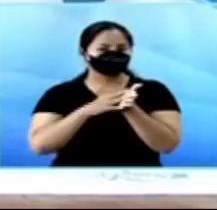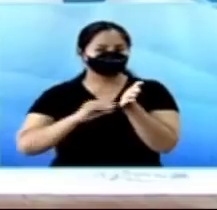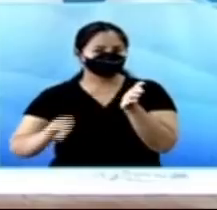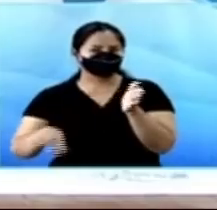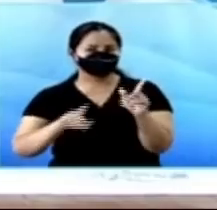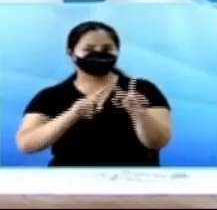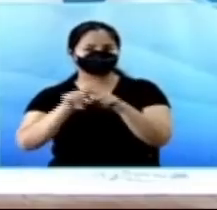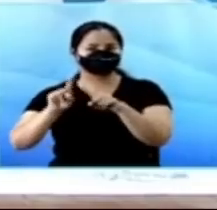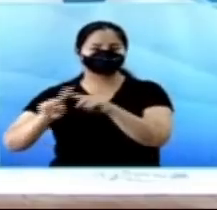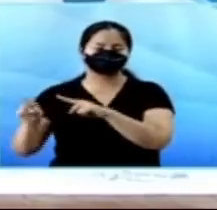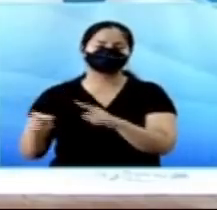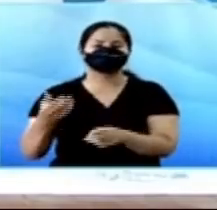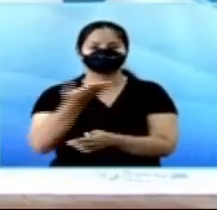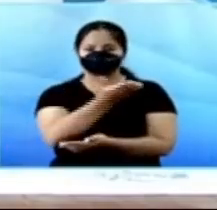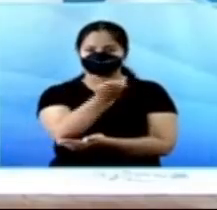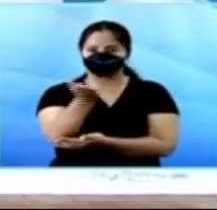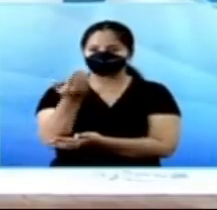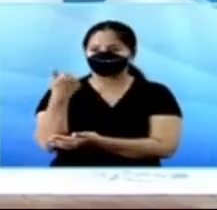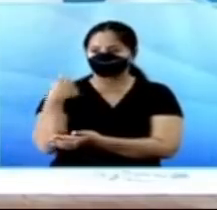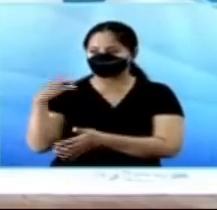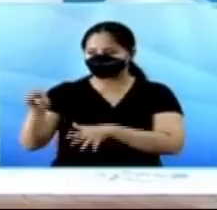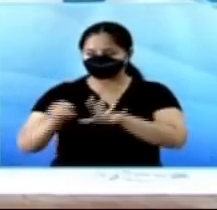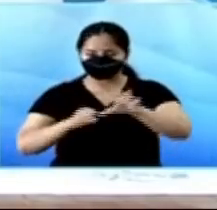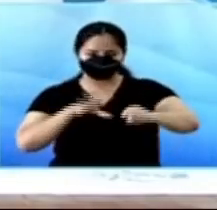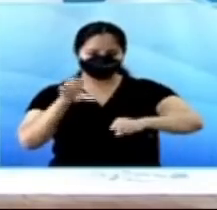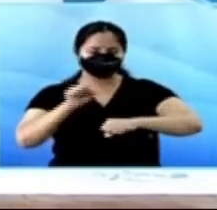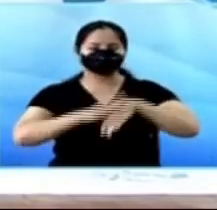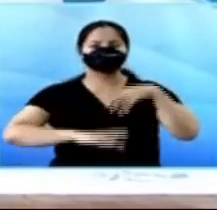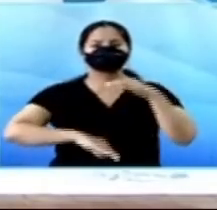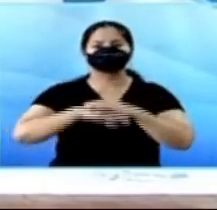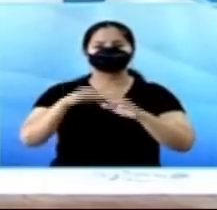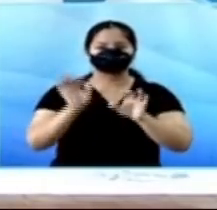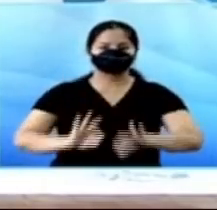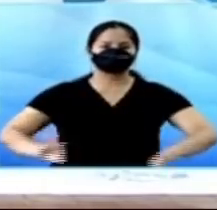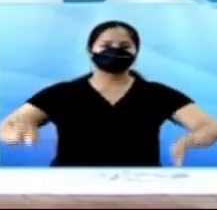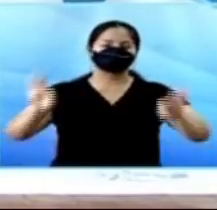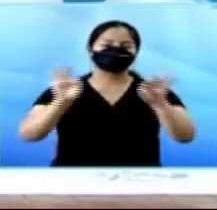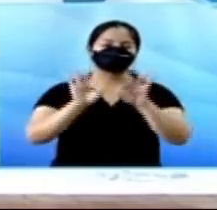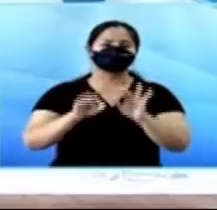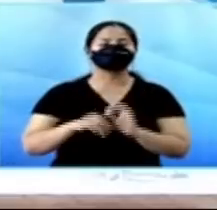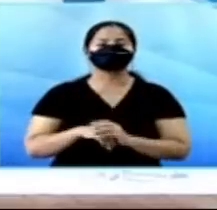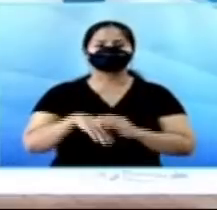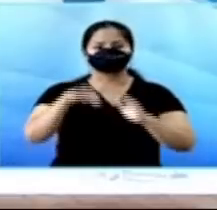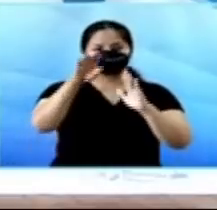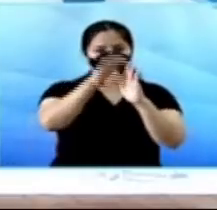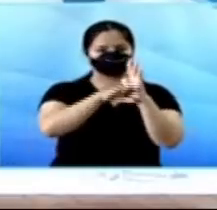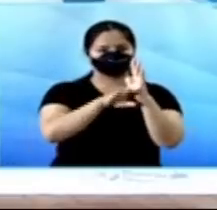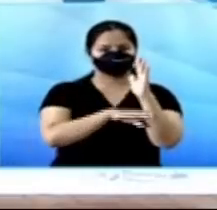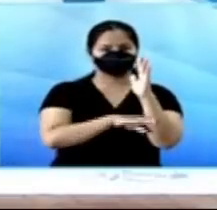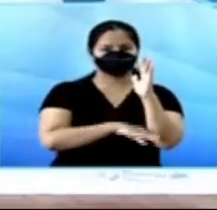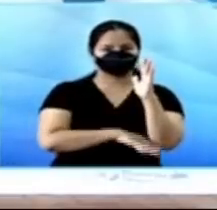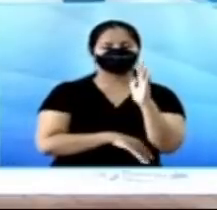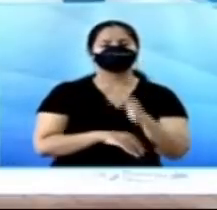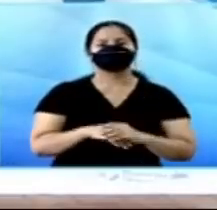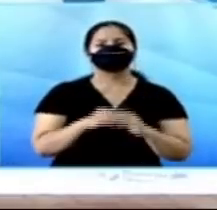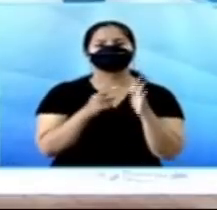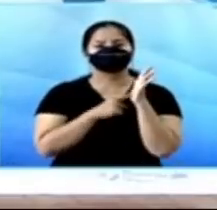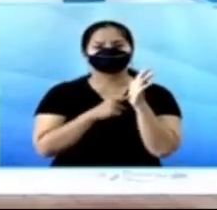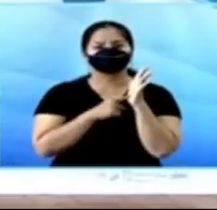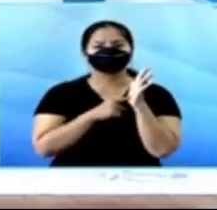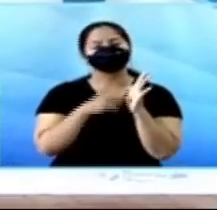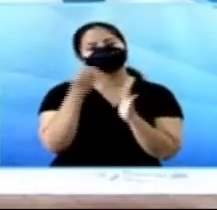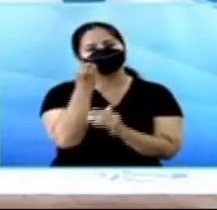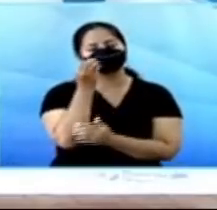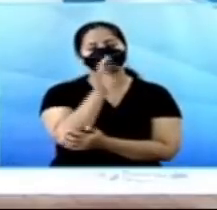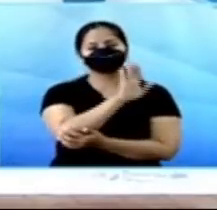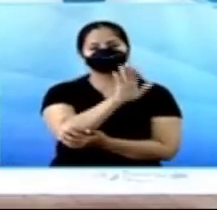ทานได้สัมผัสอยู่เพื่อจะลดพรความเสี่ยงเซนอยู่ในเฮือน